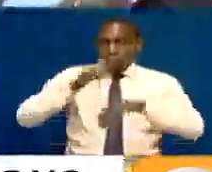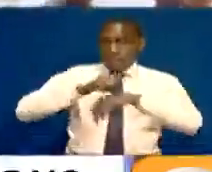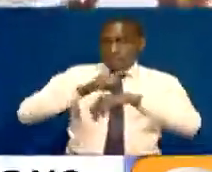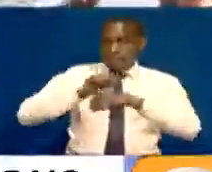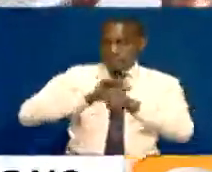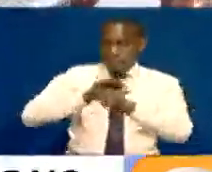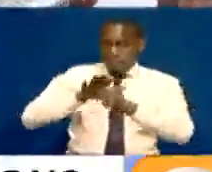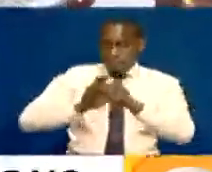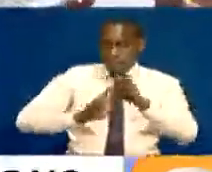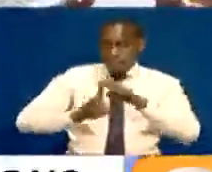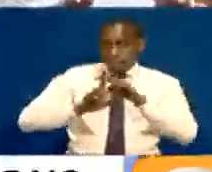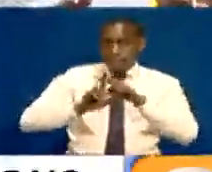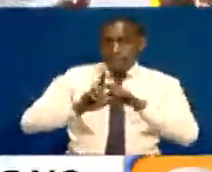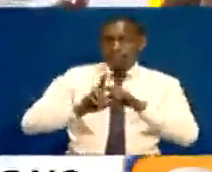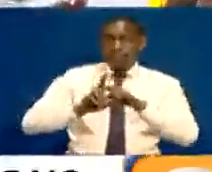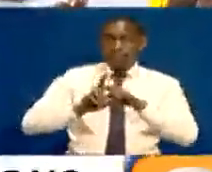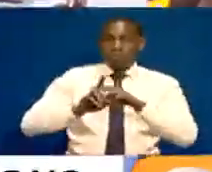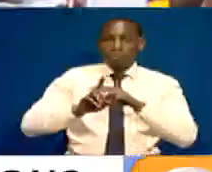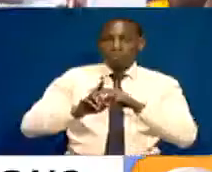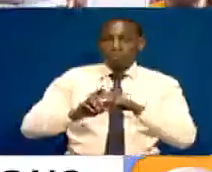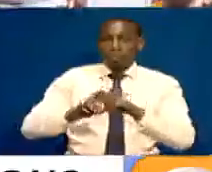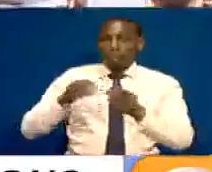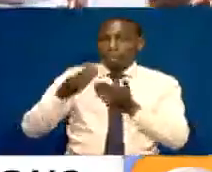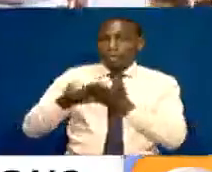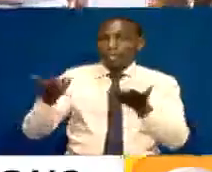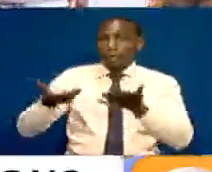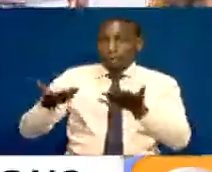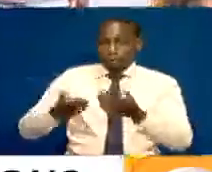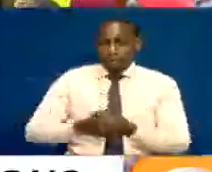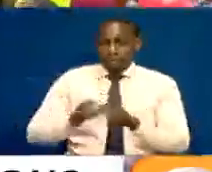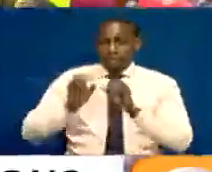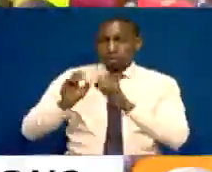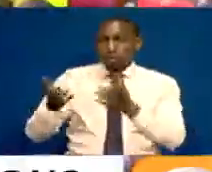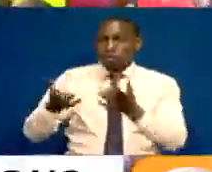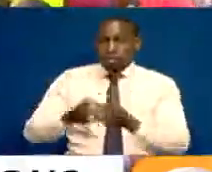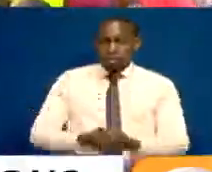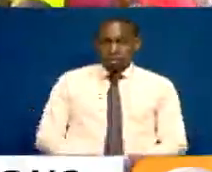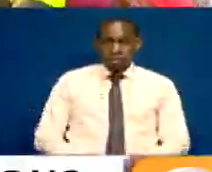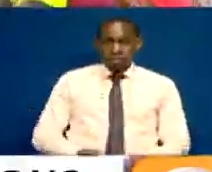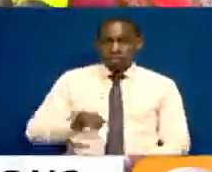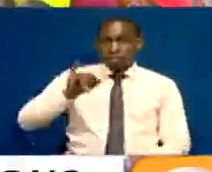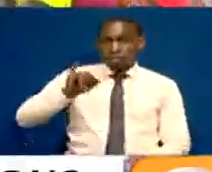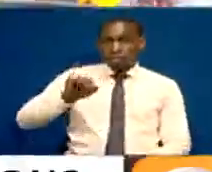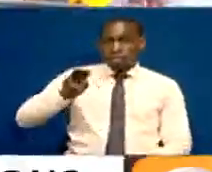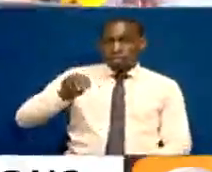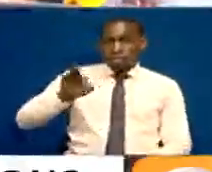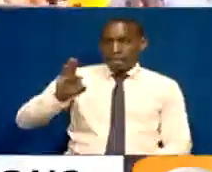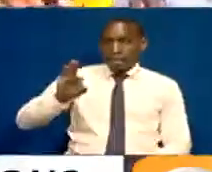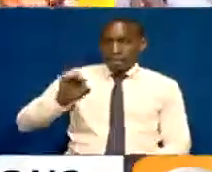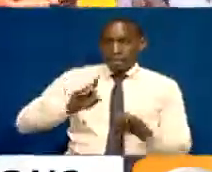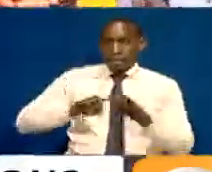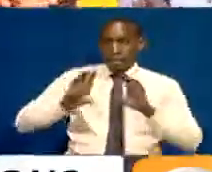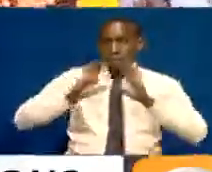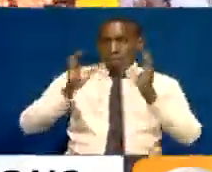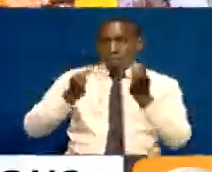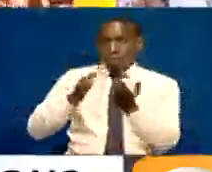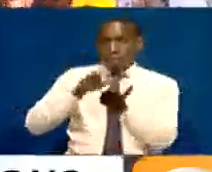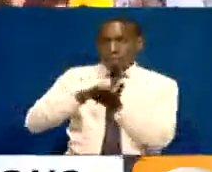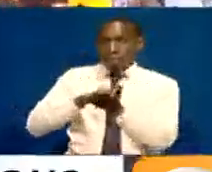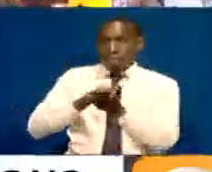of COVID in Kenya, where the money got lost. IMF na World Bank